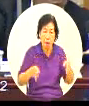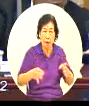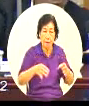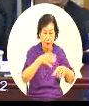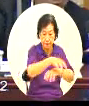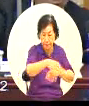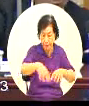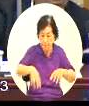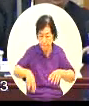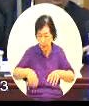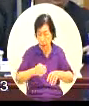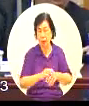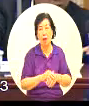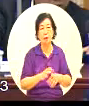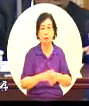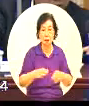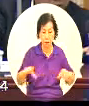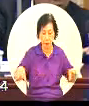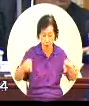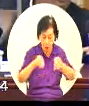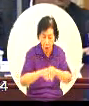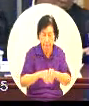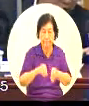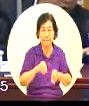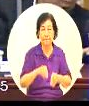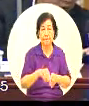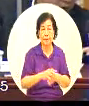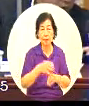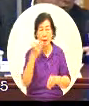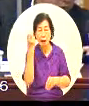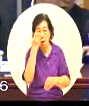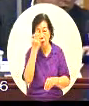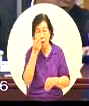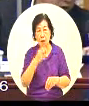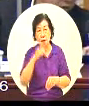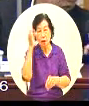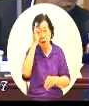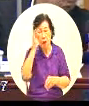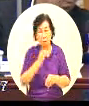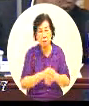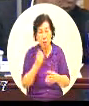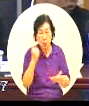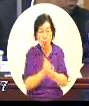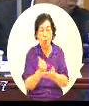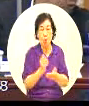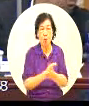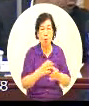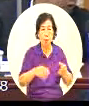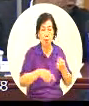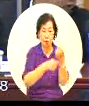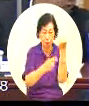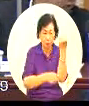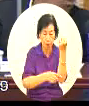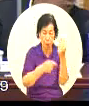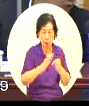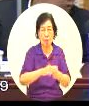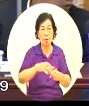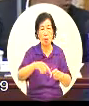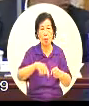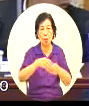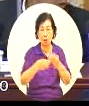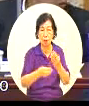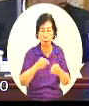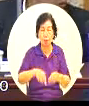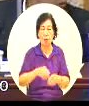入园区一起管理，然后找到一个适当的法规让它能够释法，这可能有部分的有些部分是需